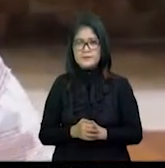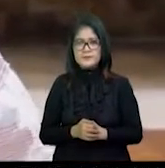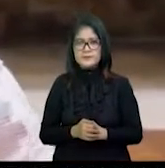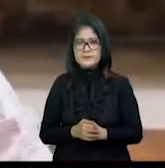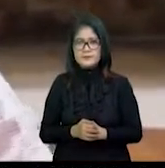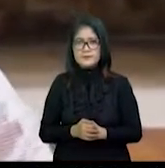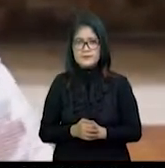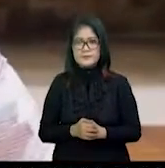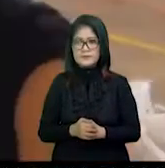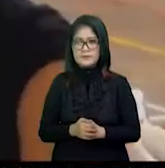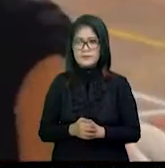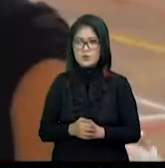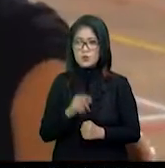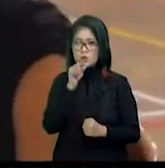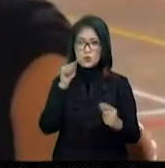sehat.